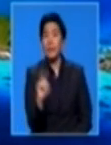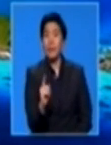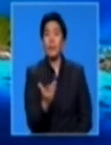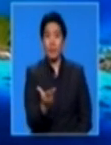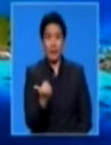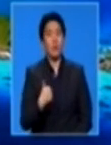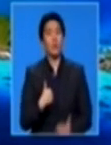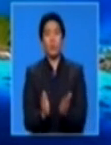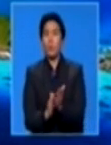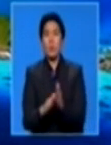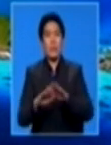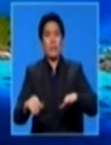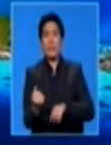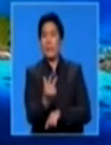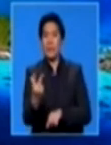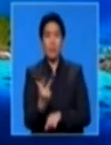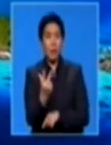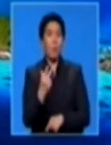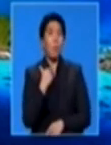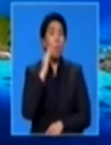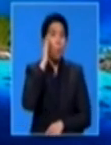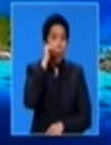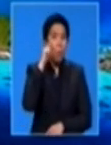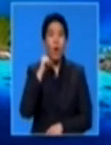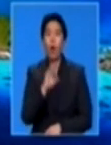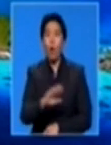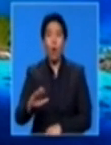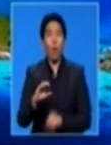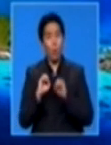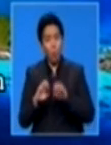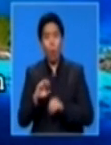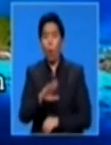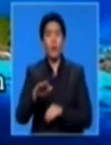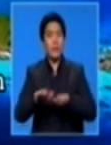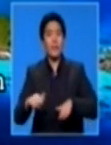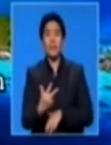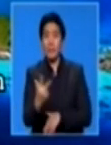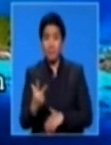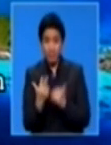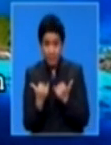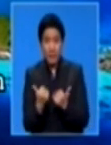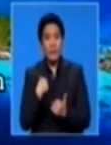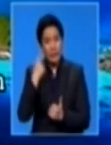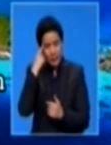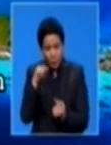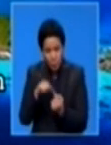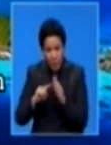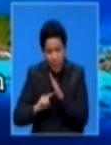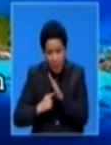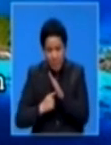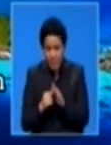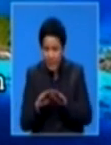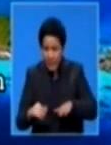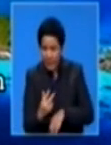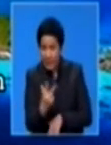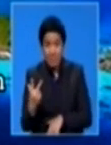และเป็นกำลังใจให้กับทั้งเด็กๆผู้ปกครองและครูอาจารย์ด้วยนะครับแล้วก็หวังว่าความดีจากจุดเล็กๆของเด็ก3ค